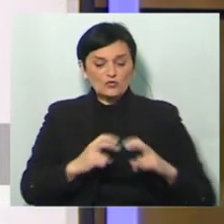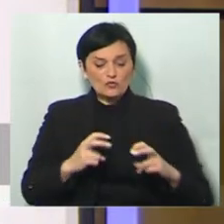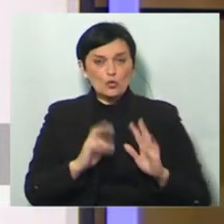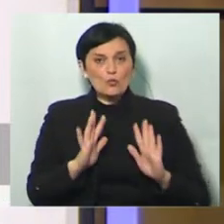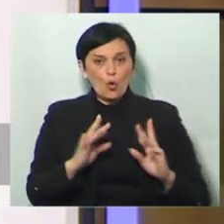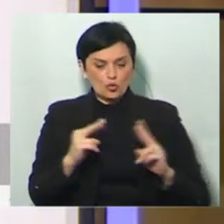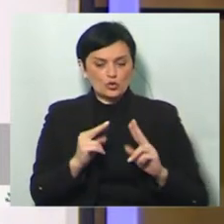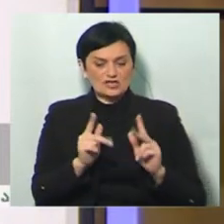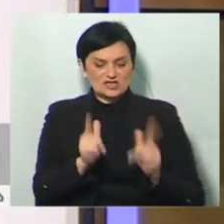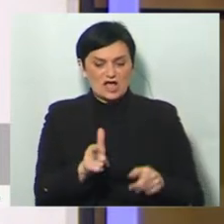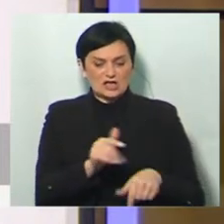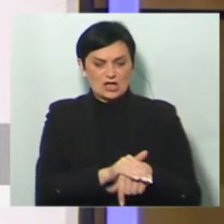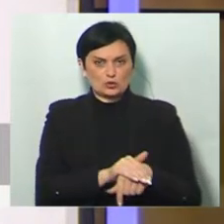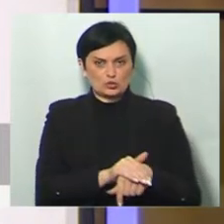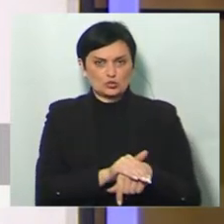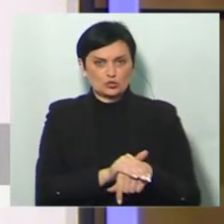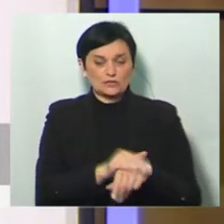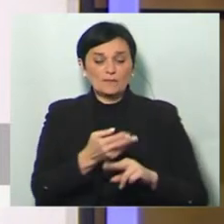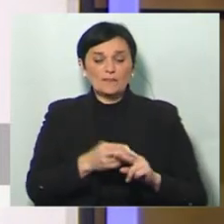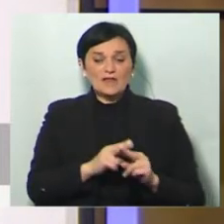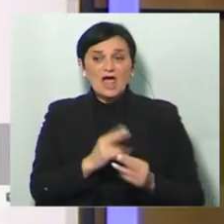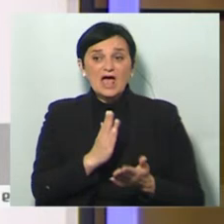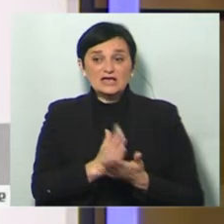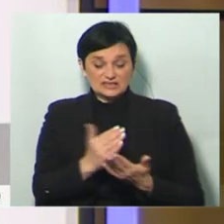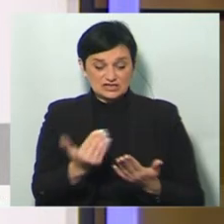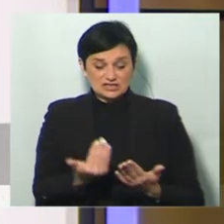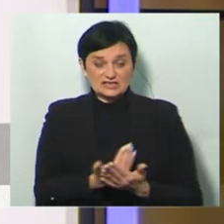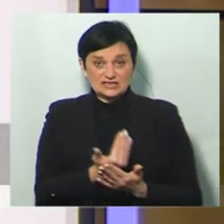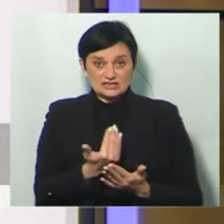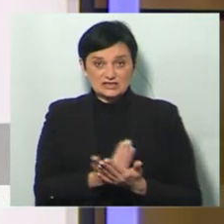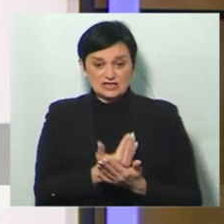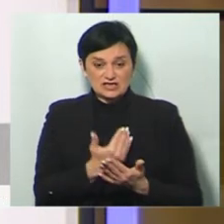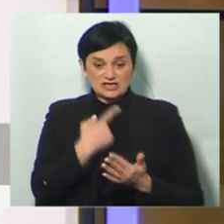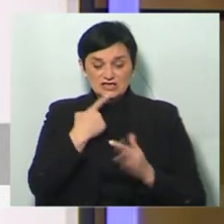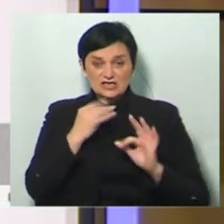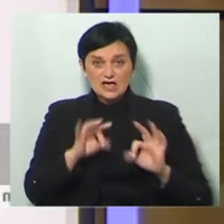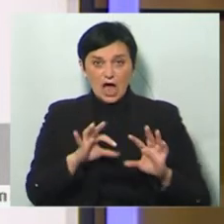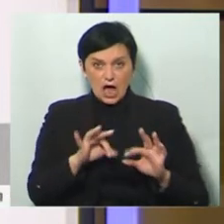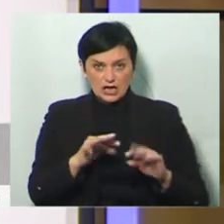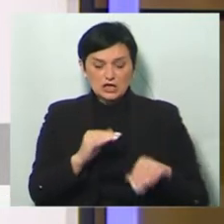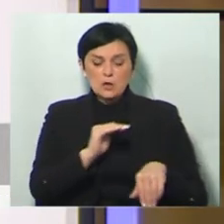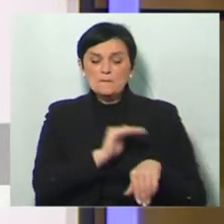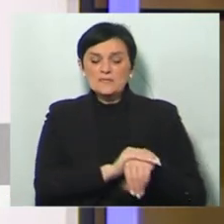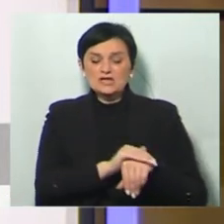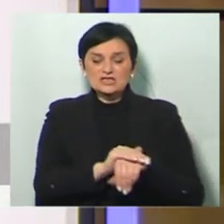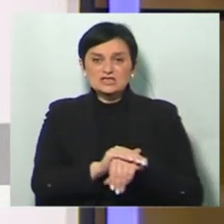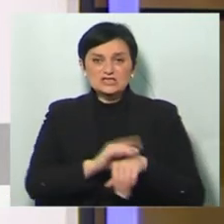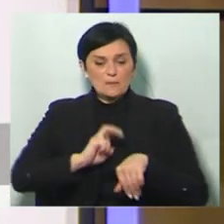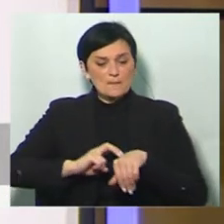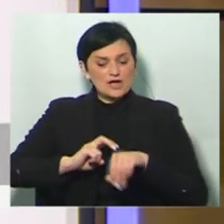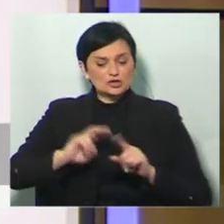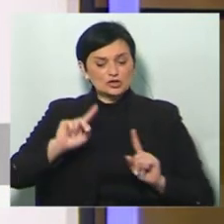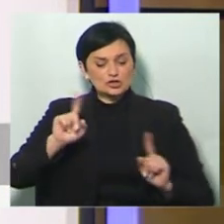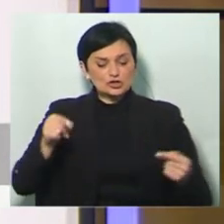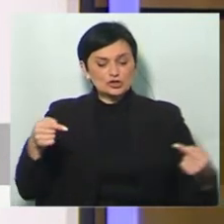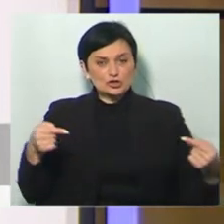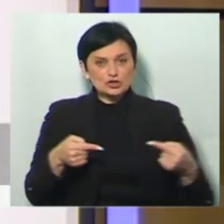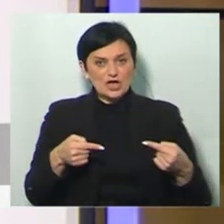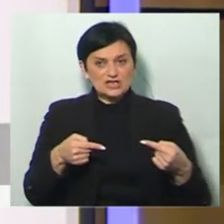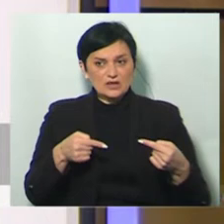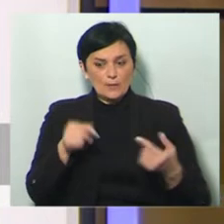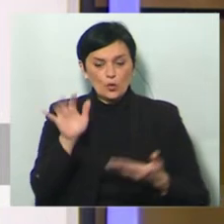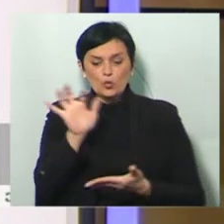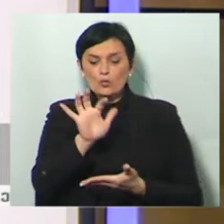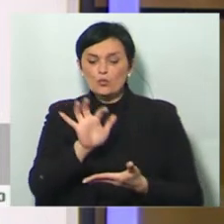მხოლოდ დადასტურდა. ეს გახლავთ სიახლე, ეს გახლავთ მტკიცებითი მედიცინის შესაბამისად მომზადებული